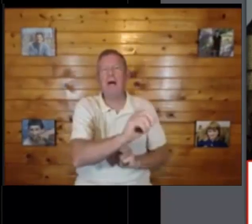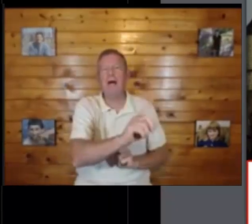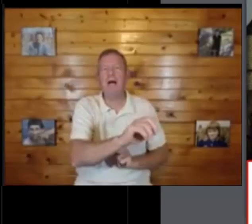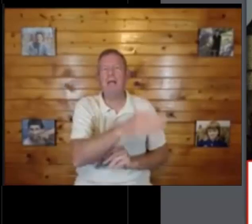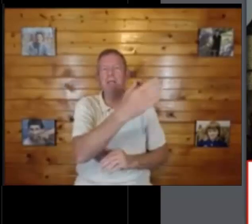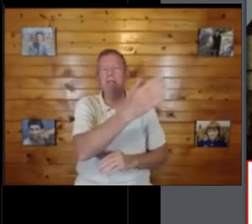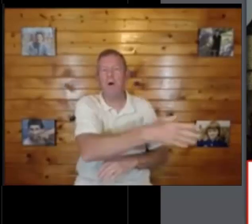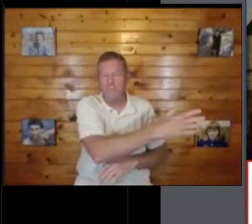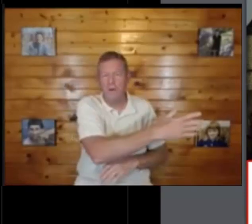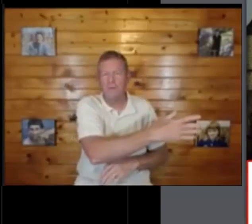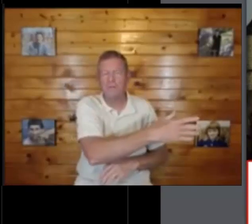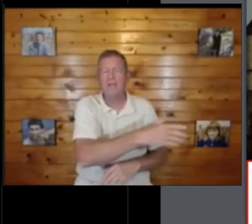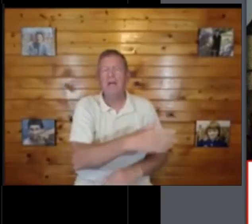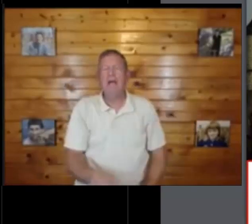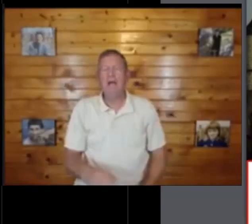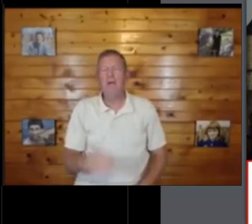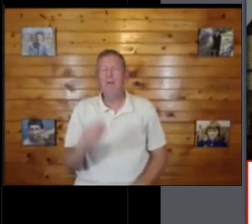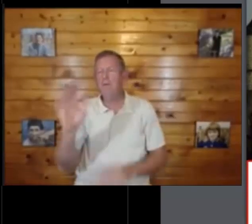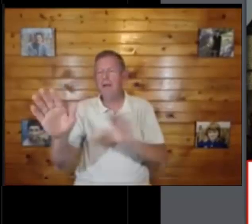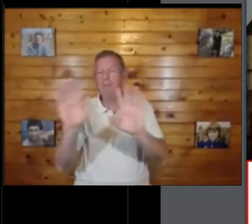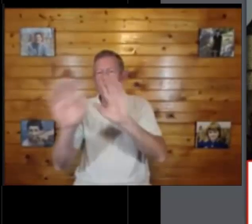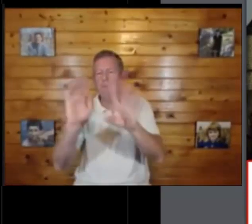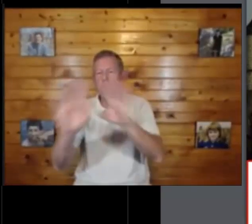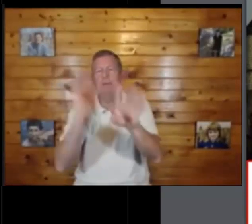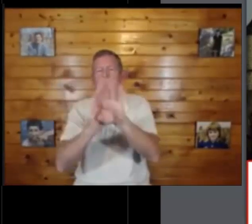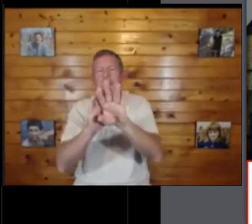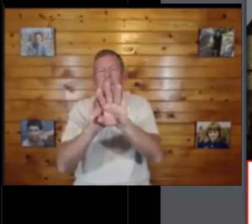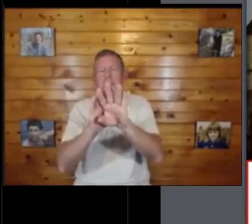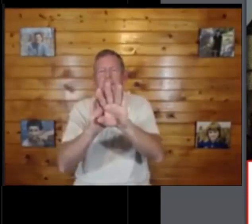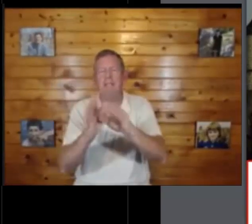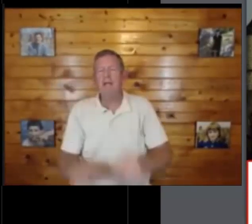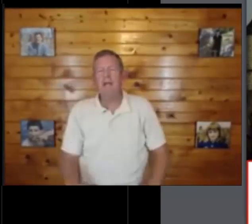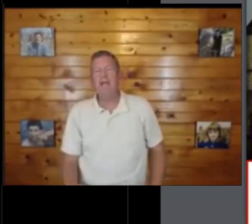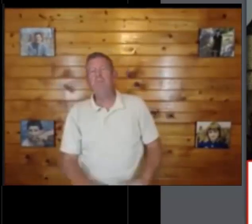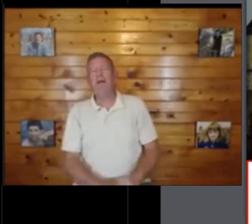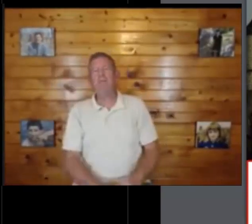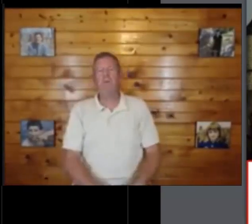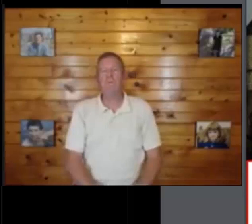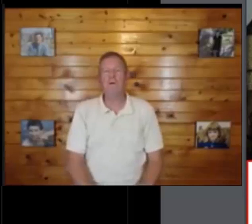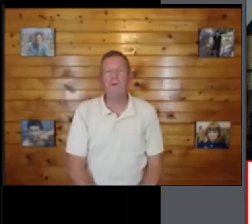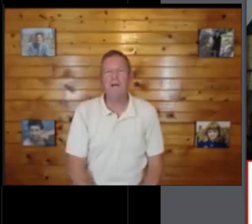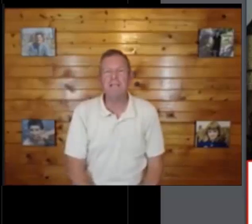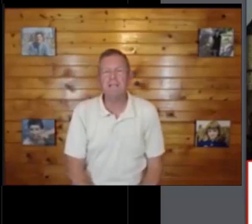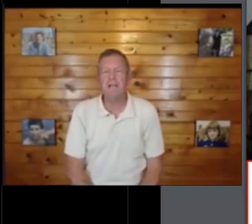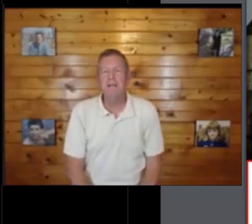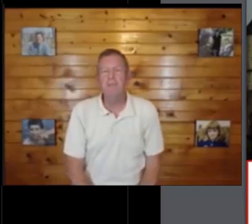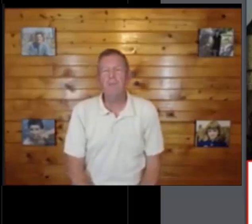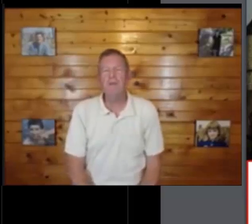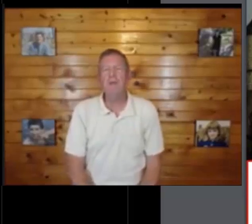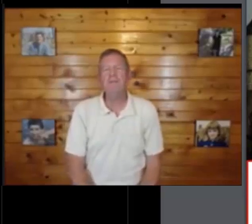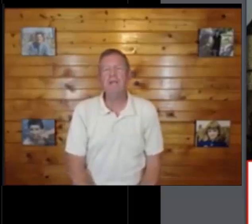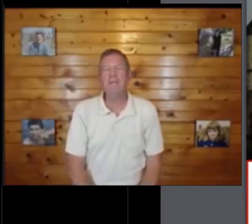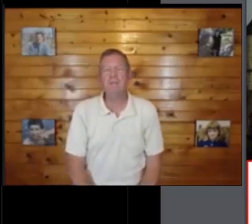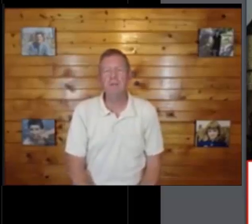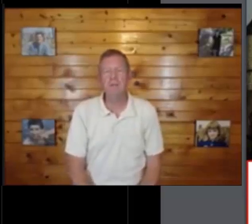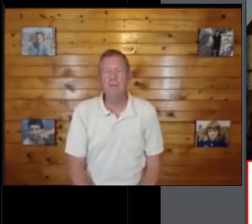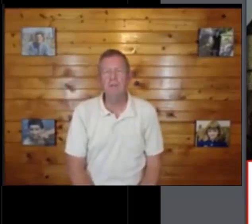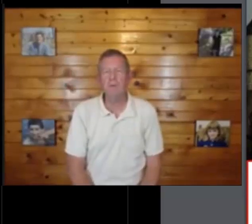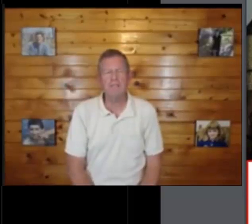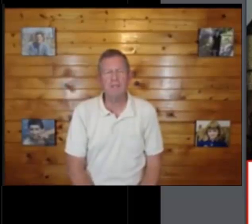habite pas en France. Elle n'habite. Elle n'habite pas en France. Voilà, c'est ça. By the way, you hear me